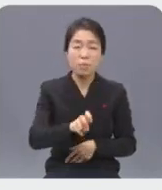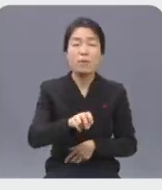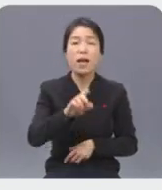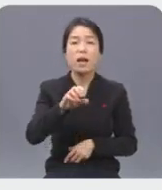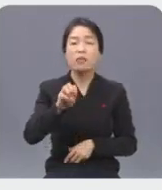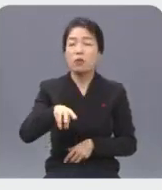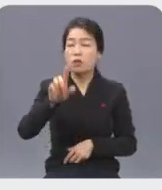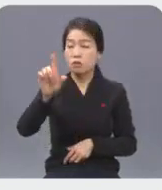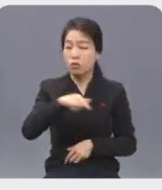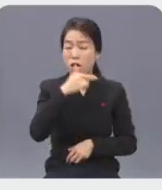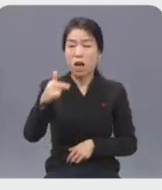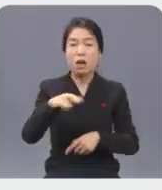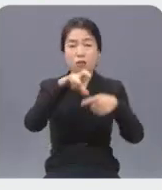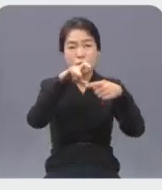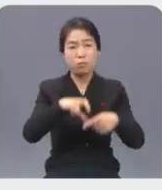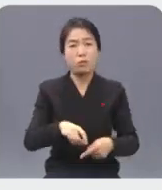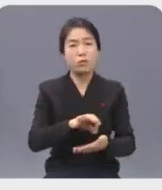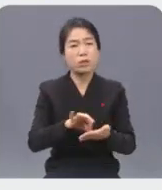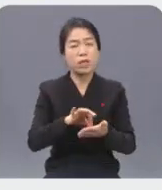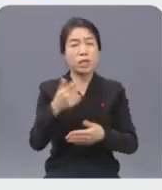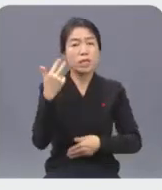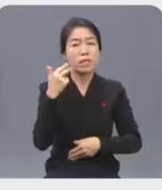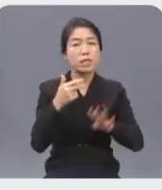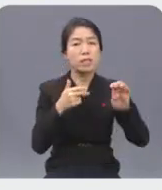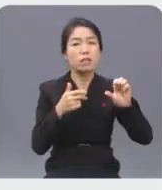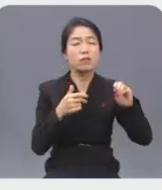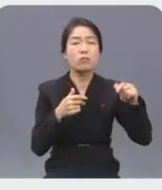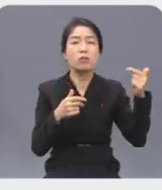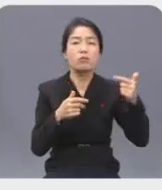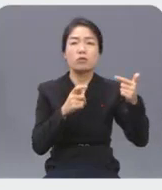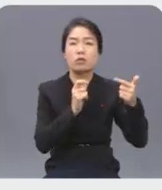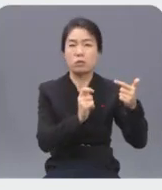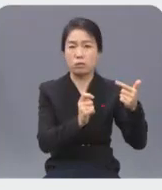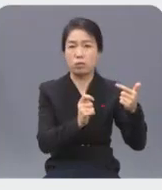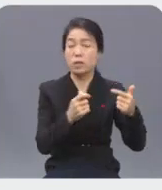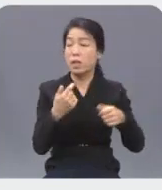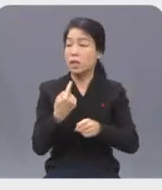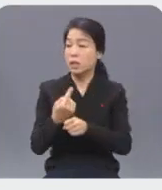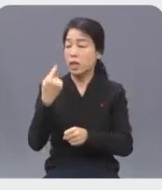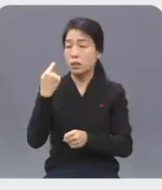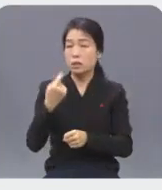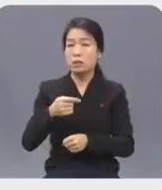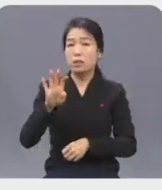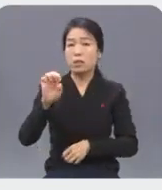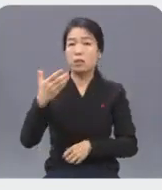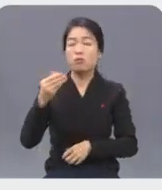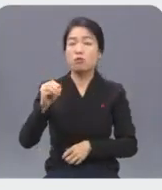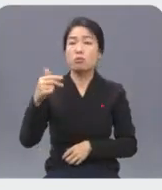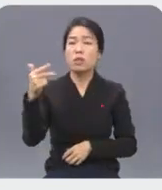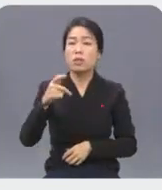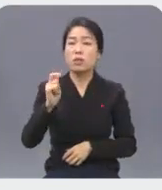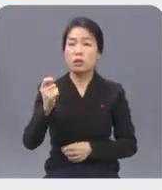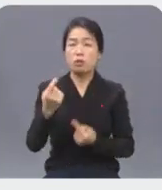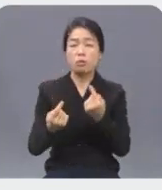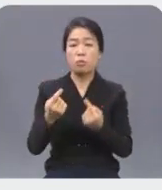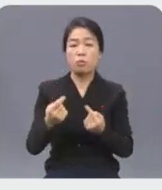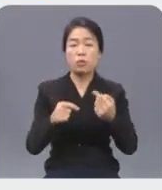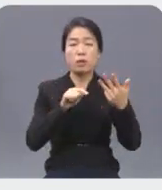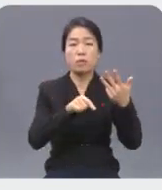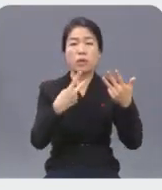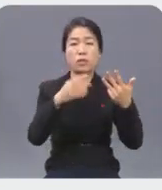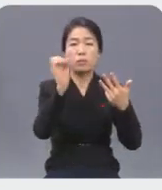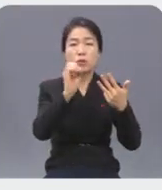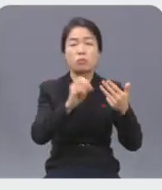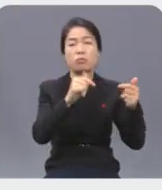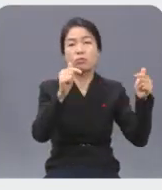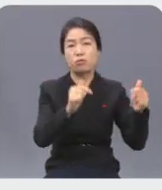하루 평균 물 생산량은 지난주 45만 6천 톤으로 지난해 같은 기간 49만 7천 톤보다